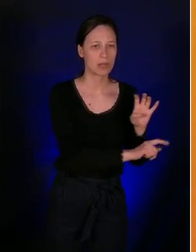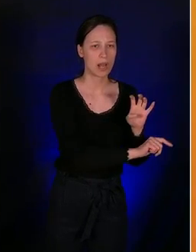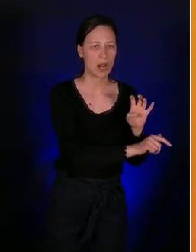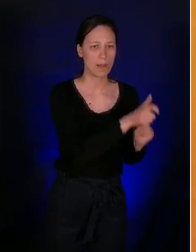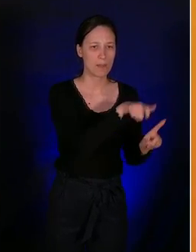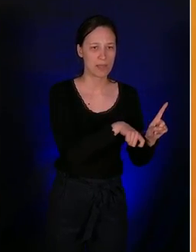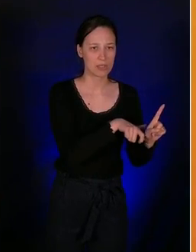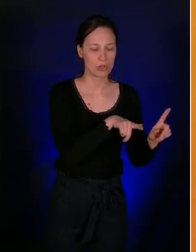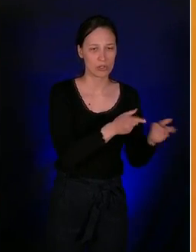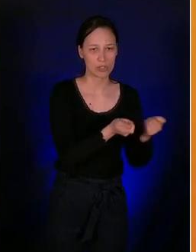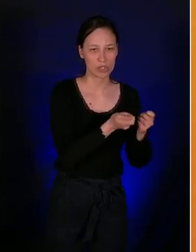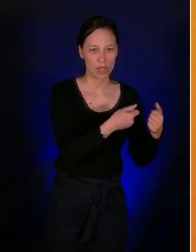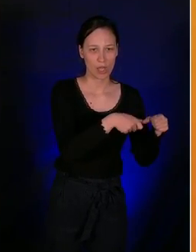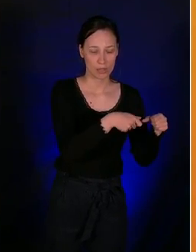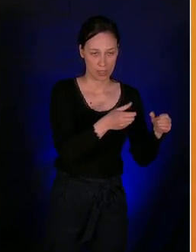deuxième, c'est qu'il y a